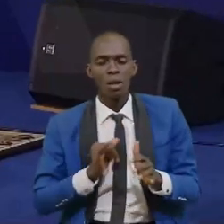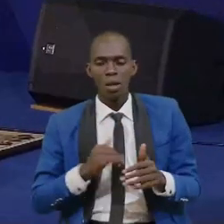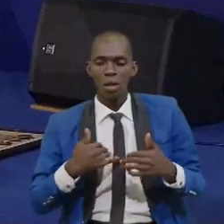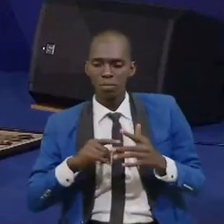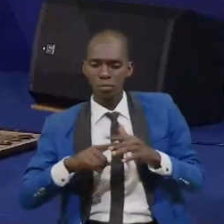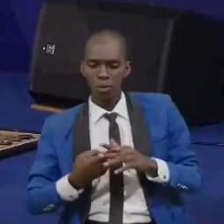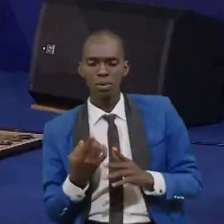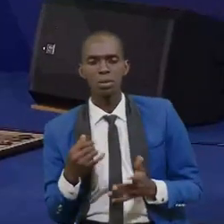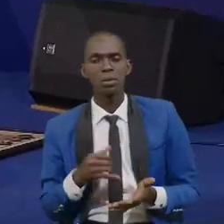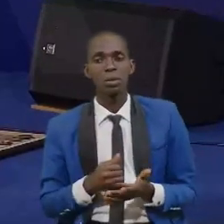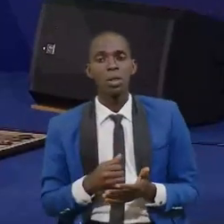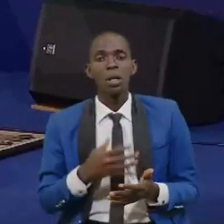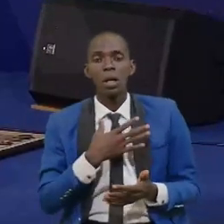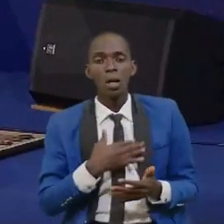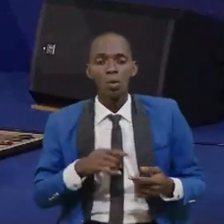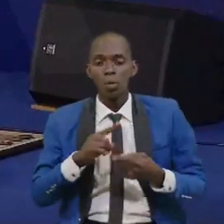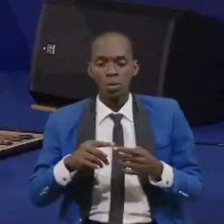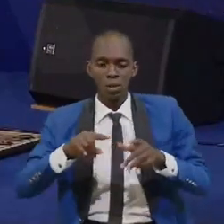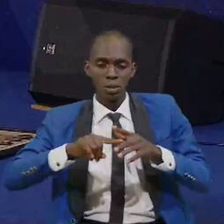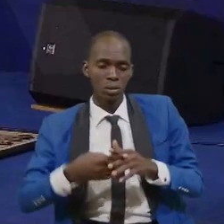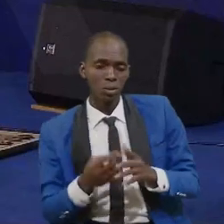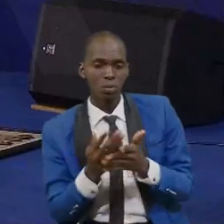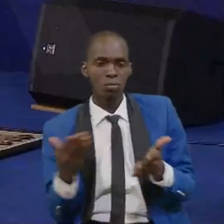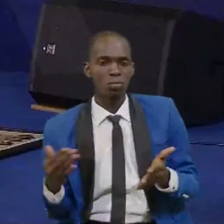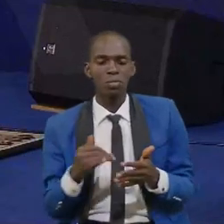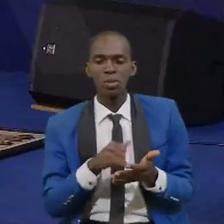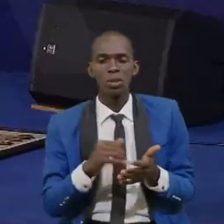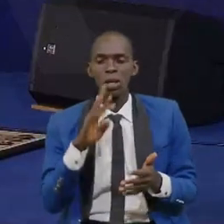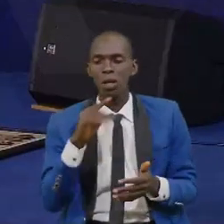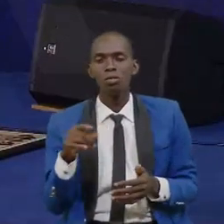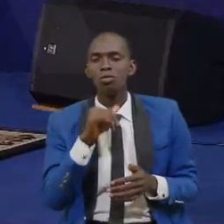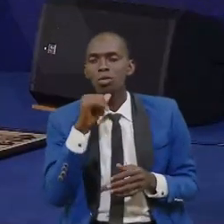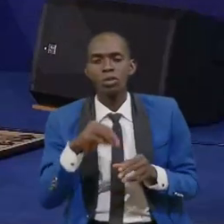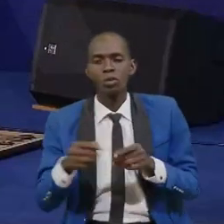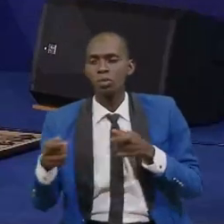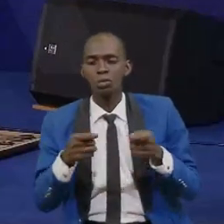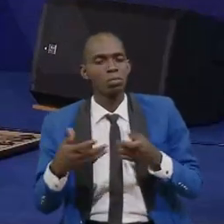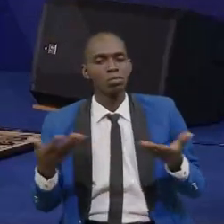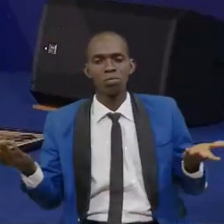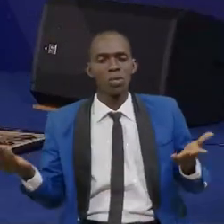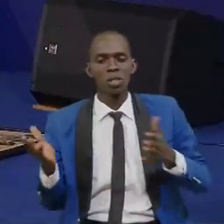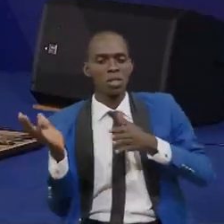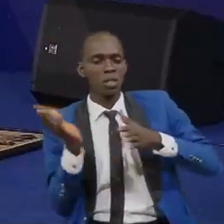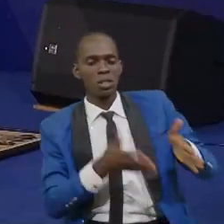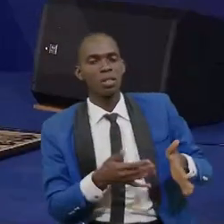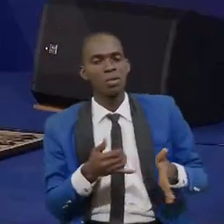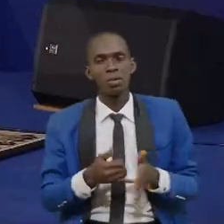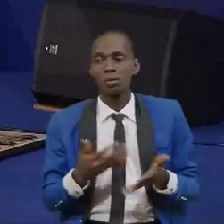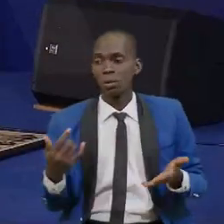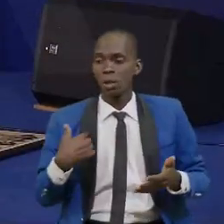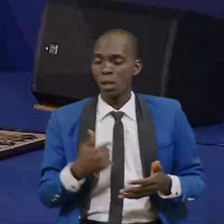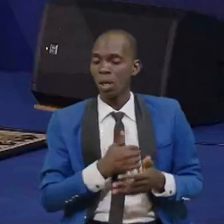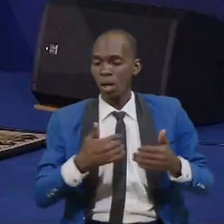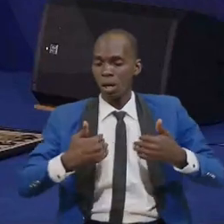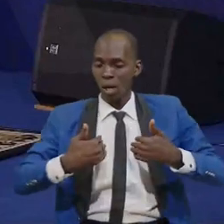plus le contrôle. Ils ne contrôlent plus rien. Il dit, bon, les autres bâtis dessus, nous